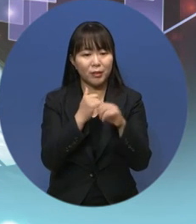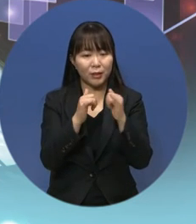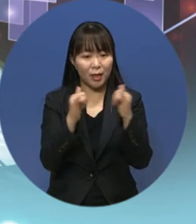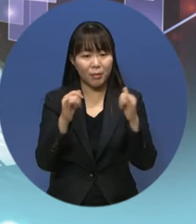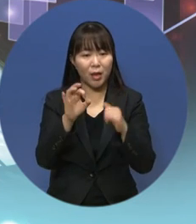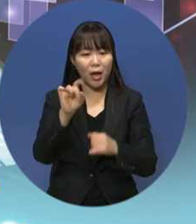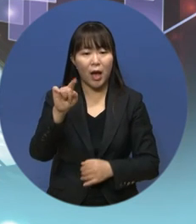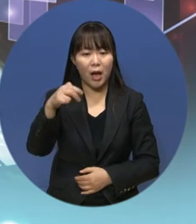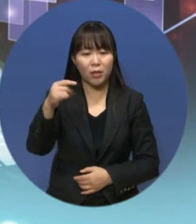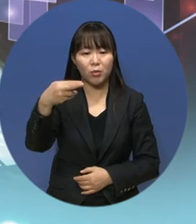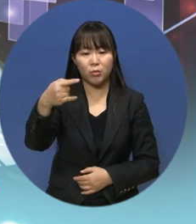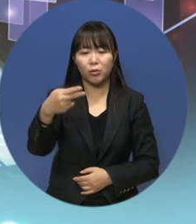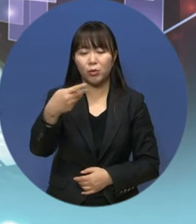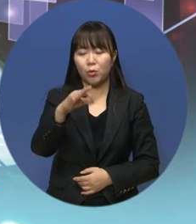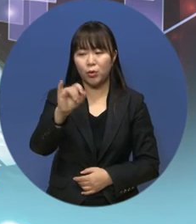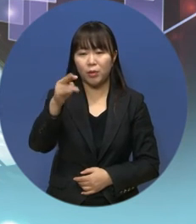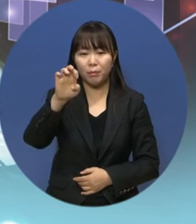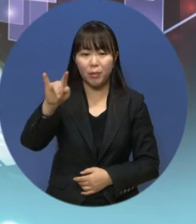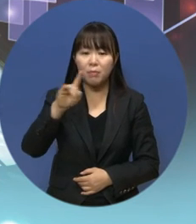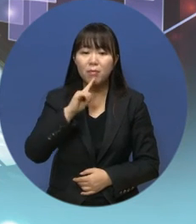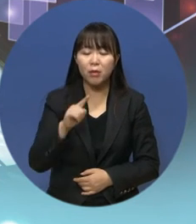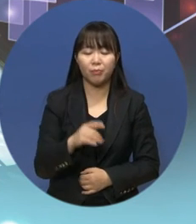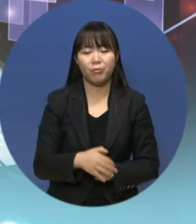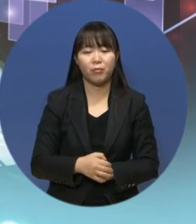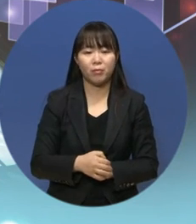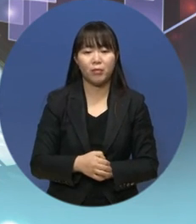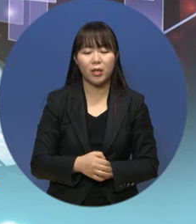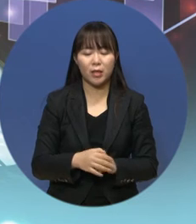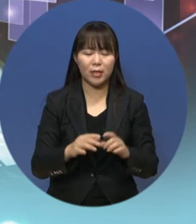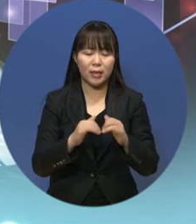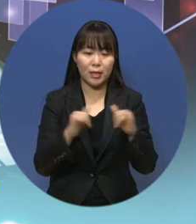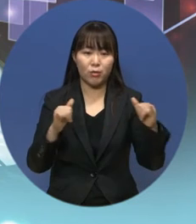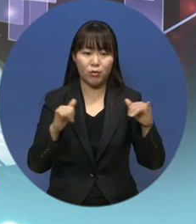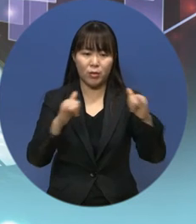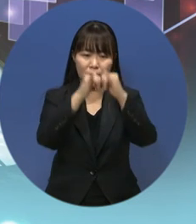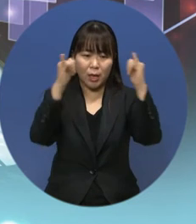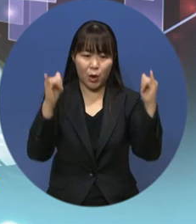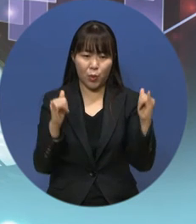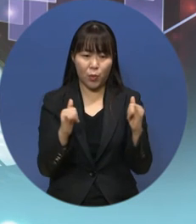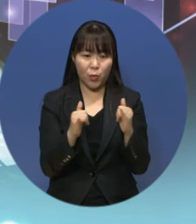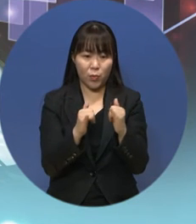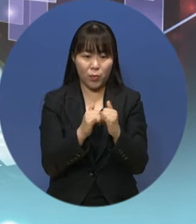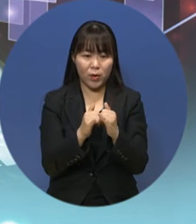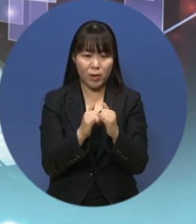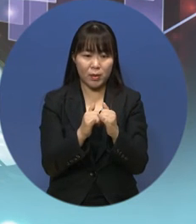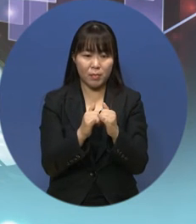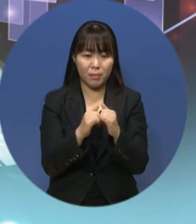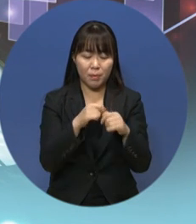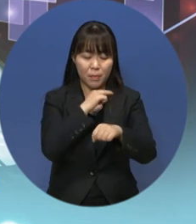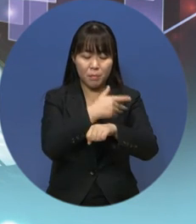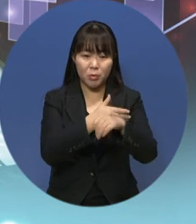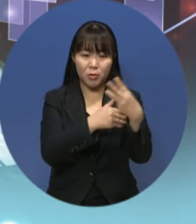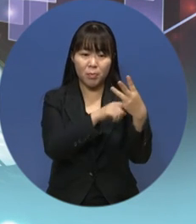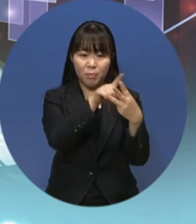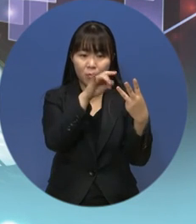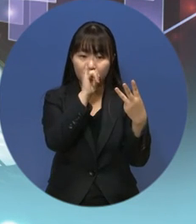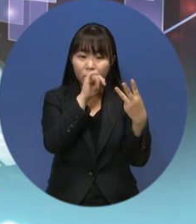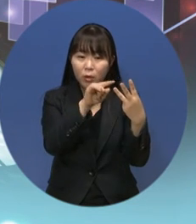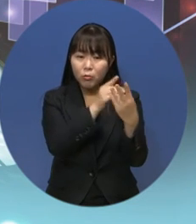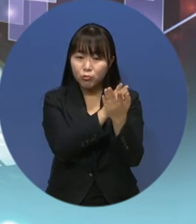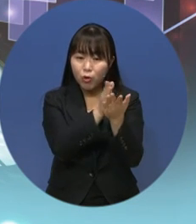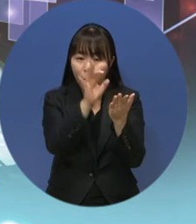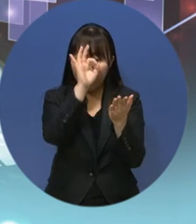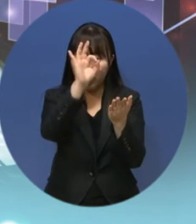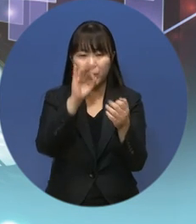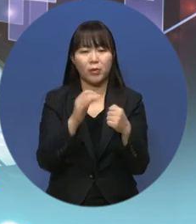아놀드 토인비는 인류사회에 시가지에 민족을 9분했습니다 그 유형을 보면